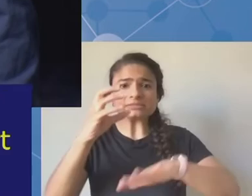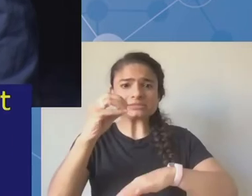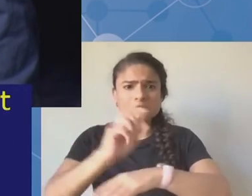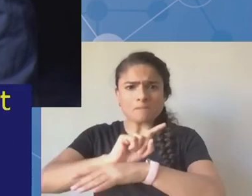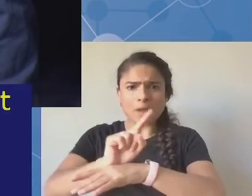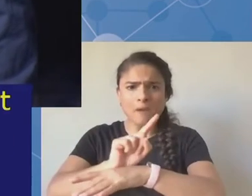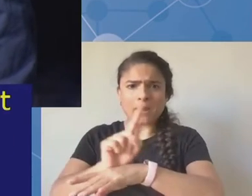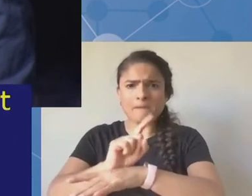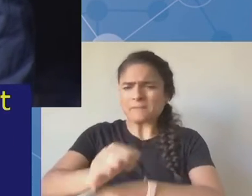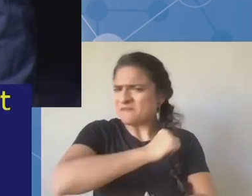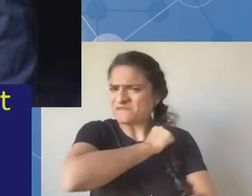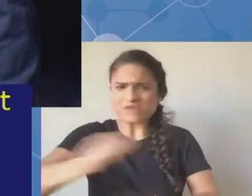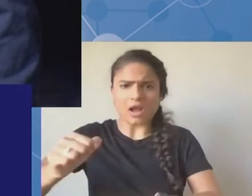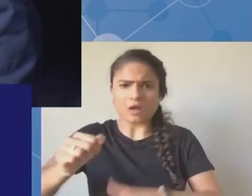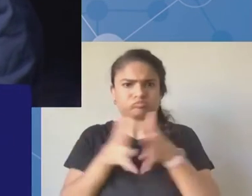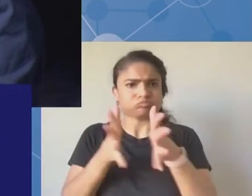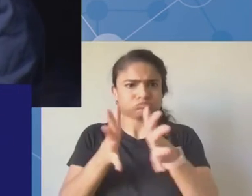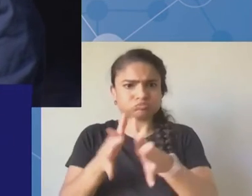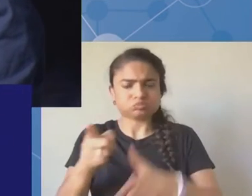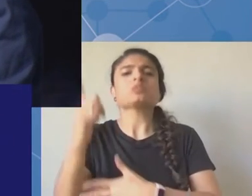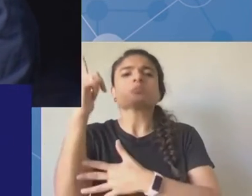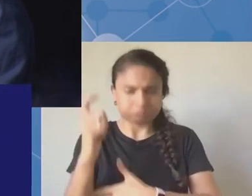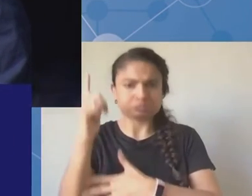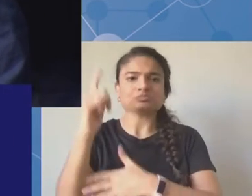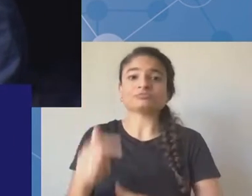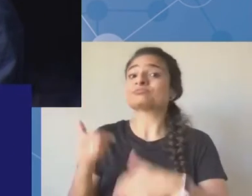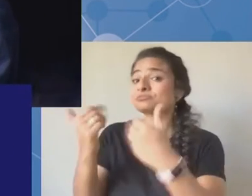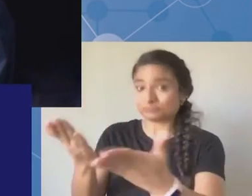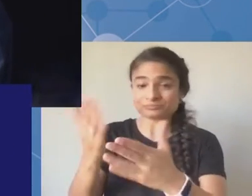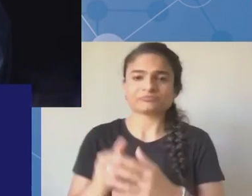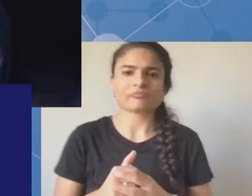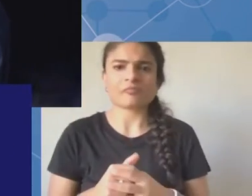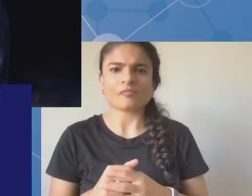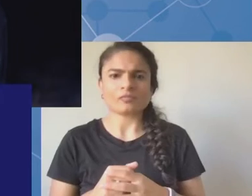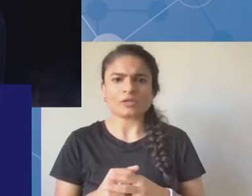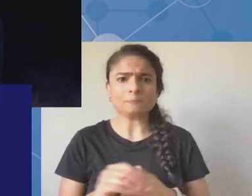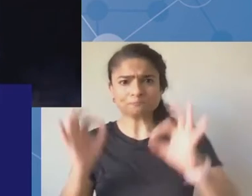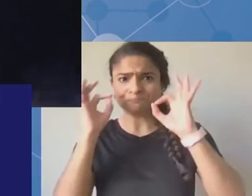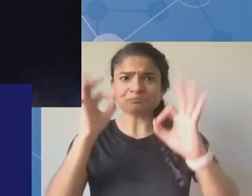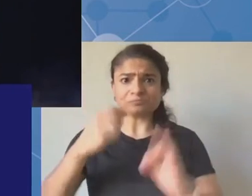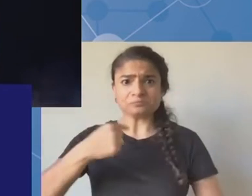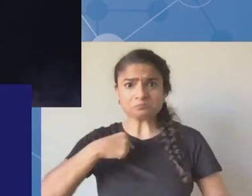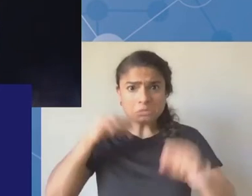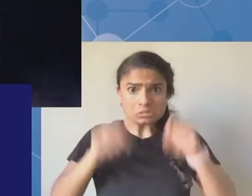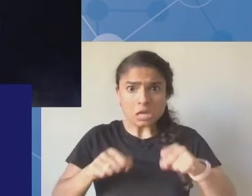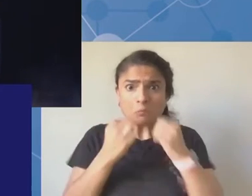будут отображаться часы. Вам предоставляется 90 секунд. Можно ли мне снять маску? Да, спасибо. Итак,